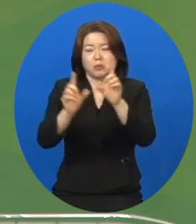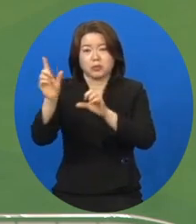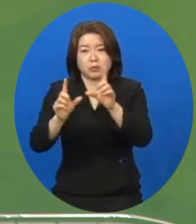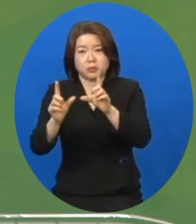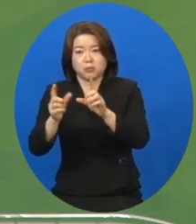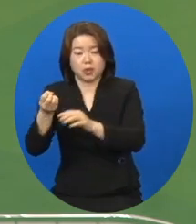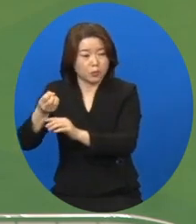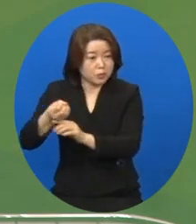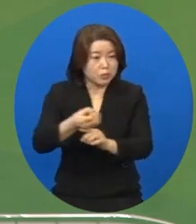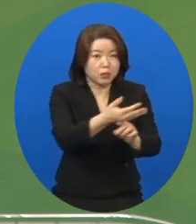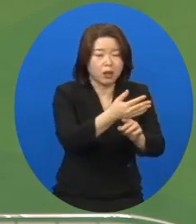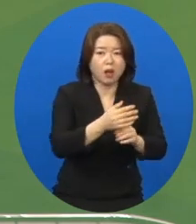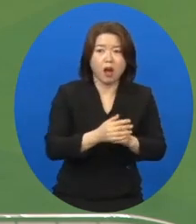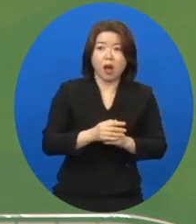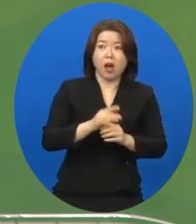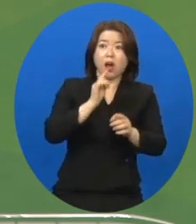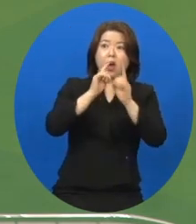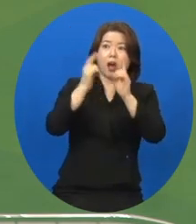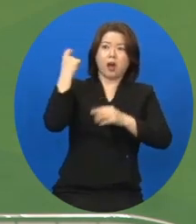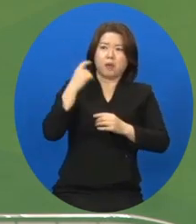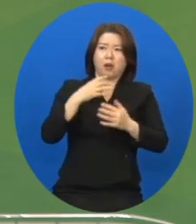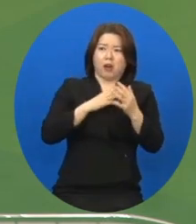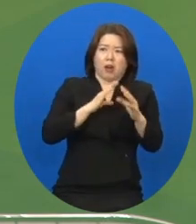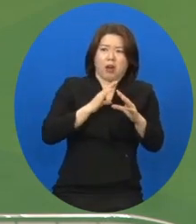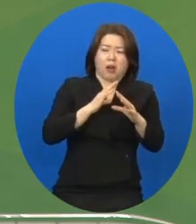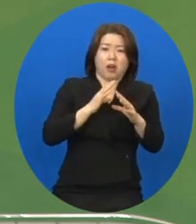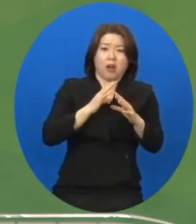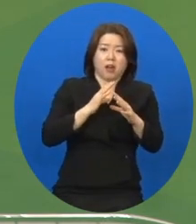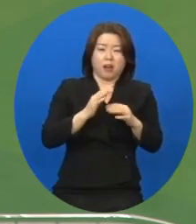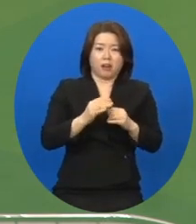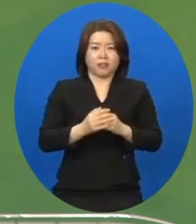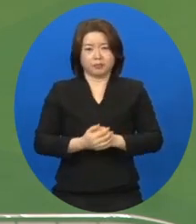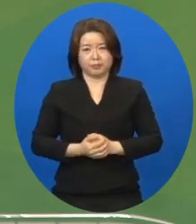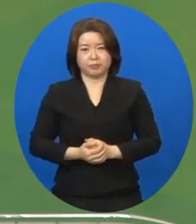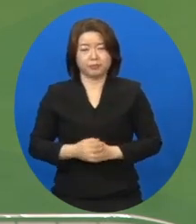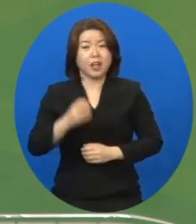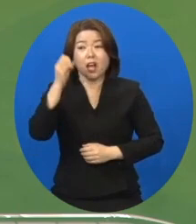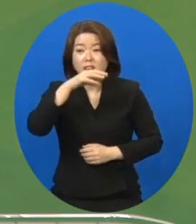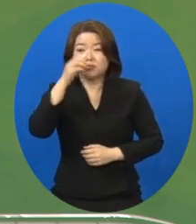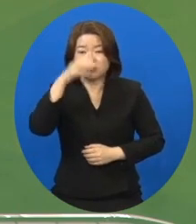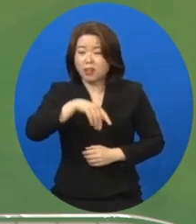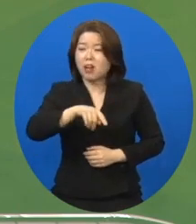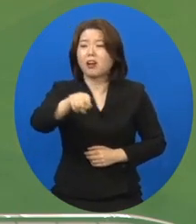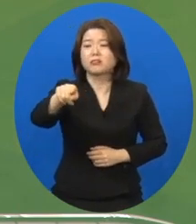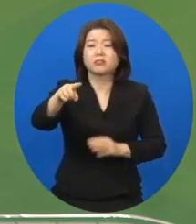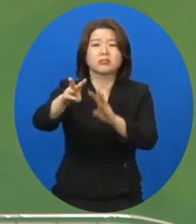이스라엘 백성들이 간담이 녹아서, 아니 그냥 그 땅에